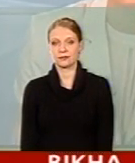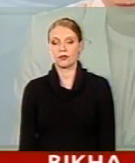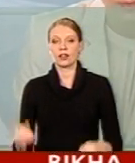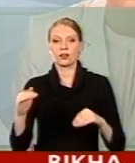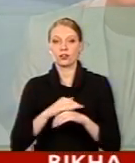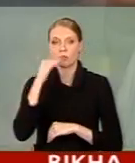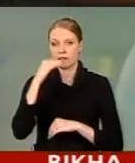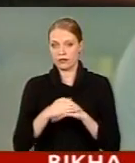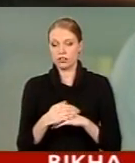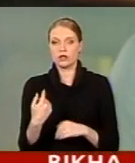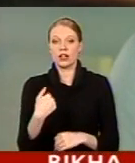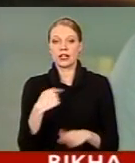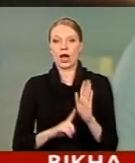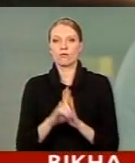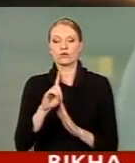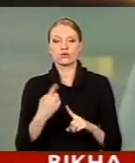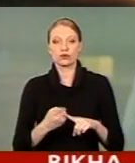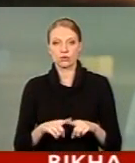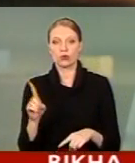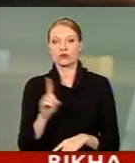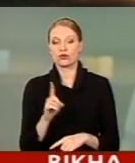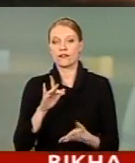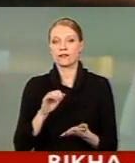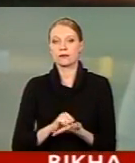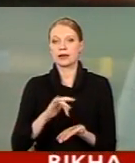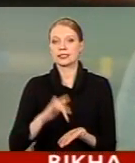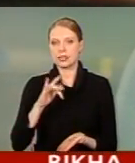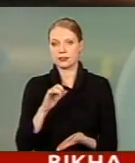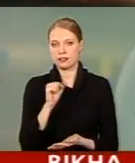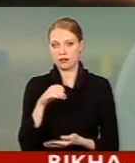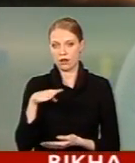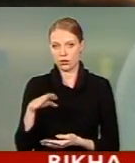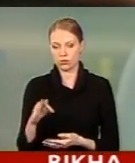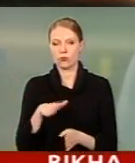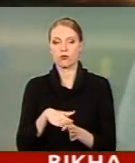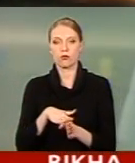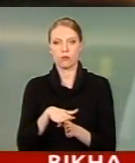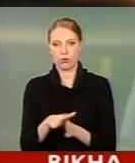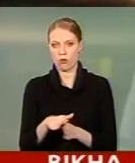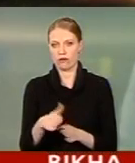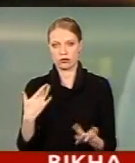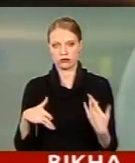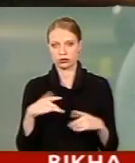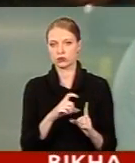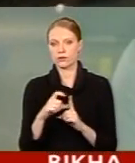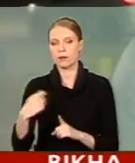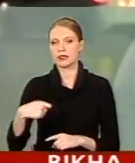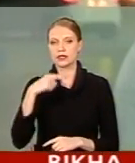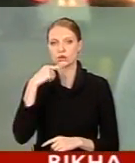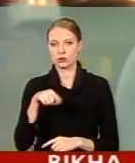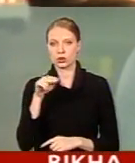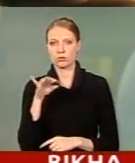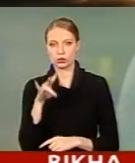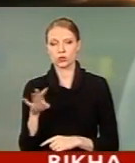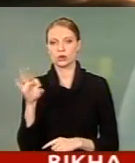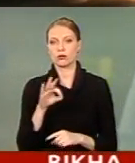Добрий вечір, Віто. Я почну з того, що у прес-центрі штабу антитерористичної операції повністю спростували слова президента Росії Володимира Путіна